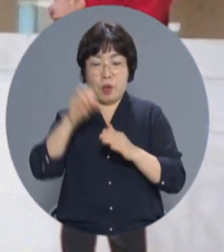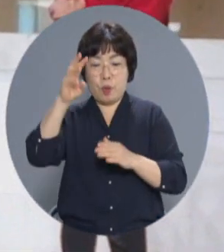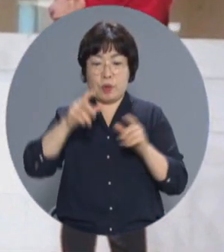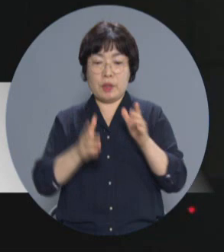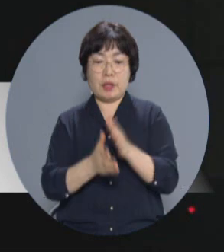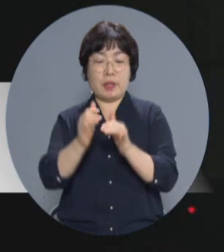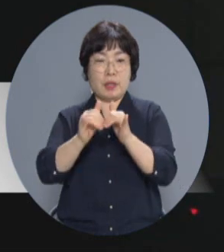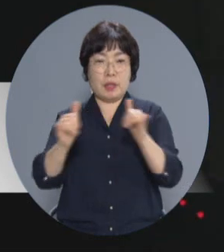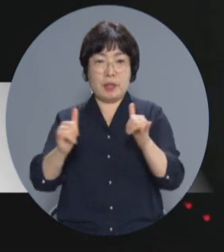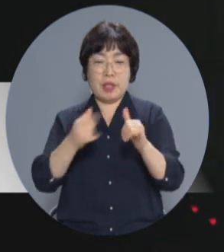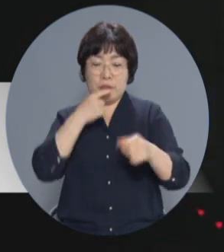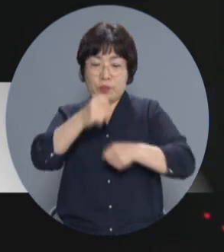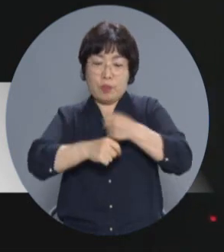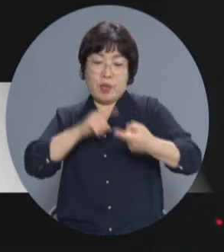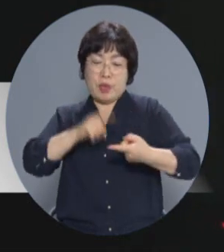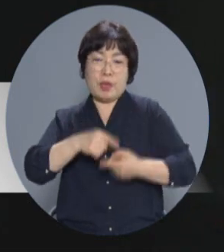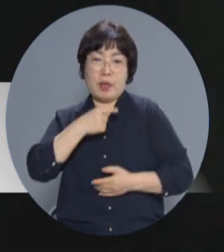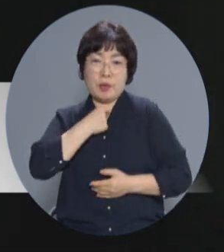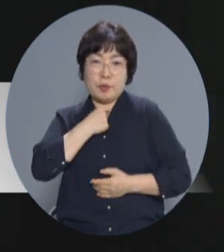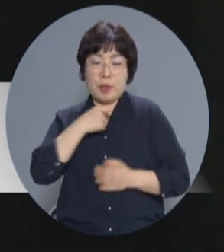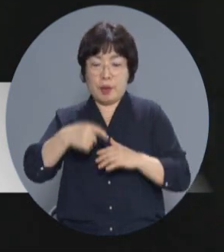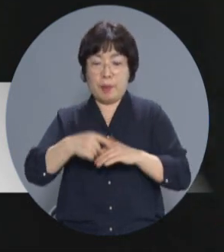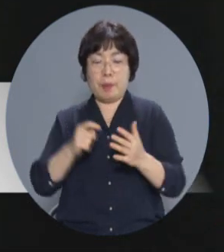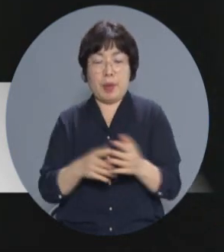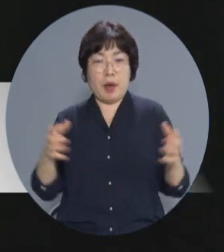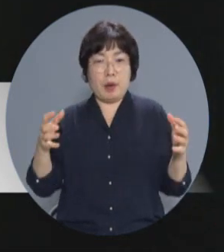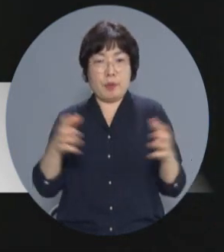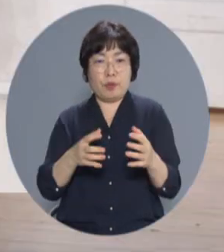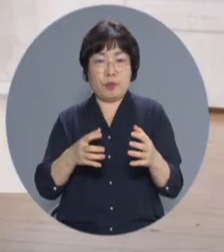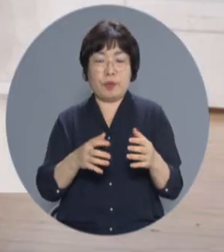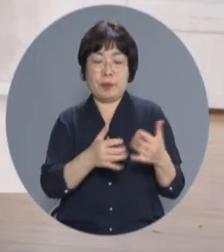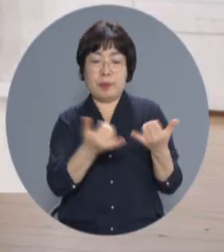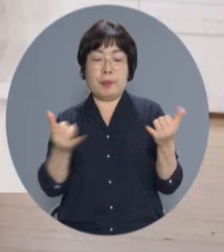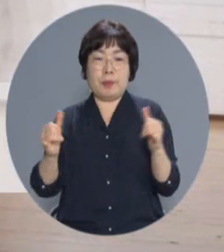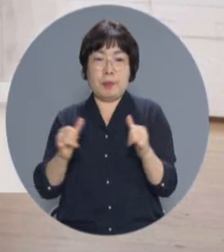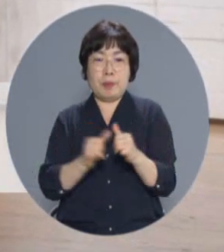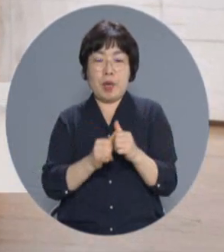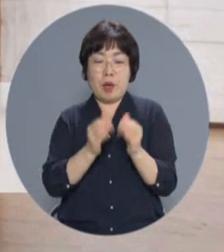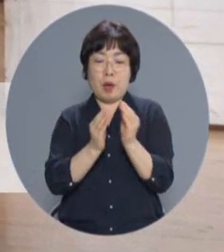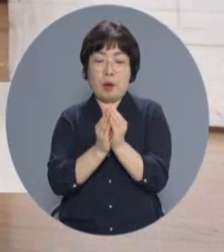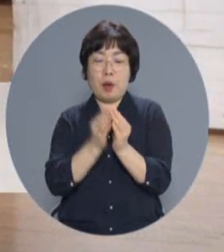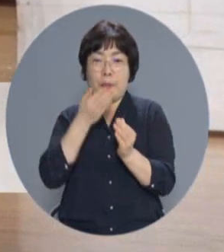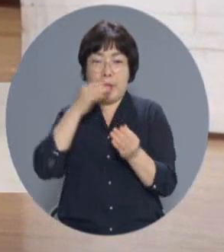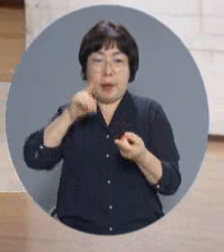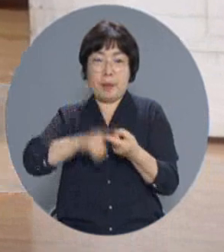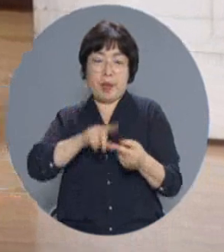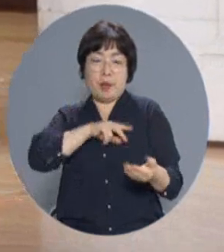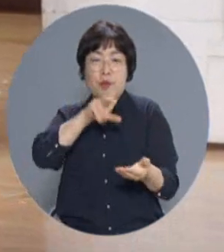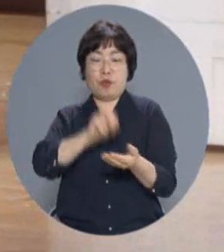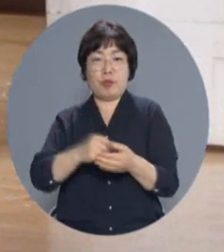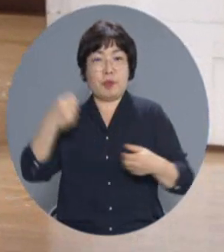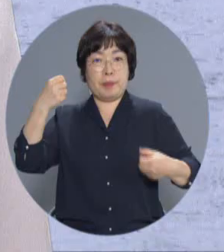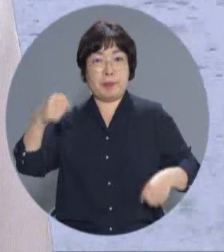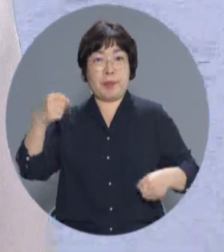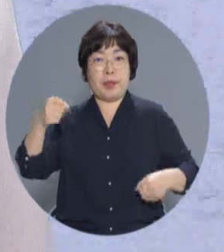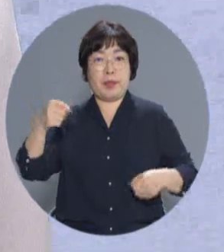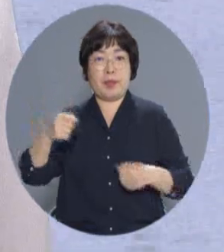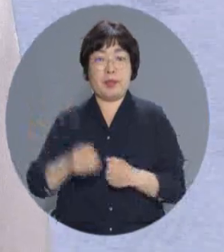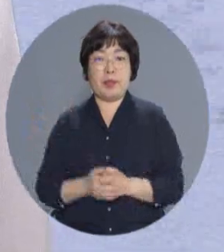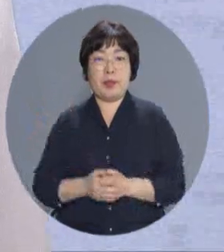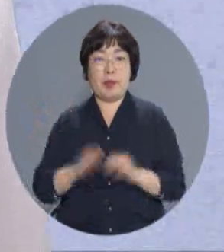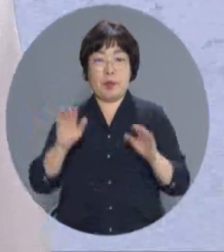광주시민들의 민주주의에 대한 염원과 단결에 공동체 정신을 주먹밥이라는 소재로 여건엔 연극입니다